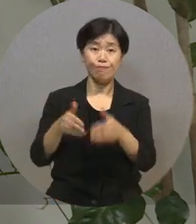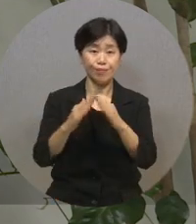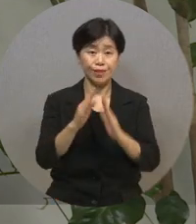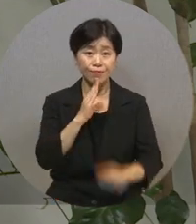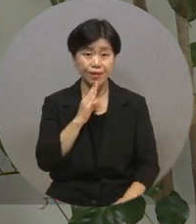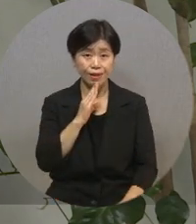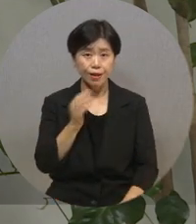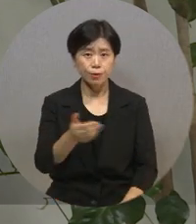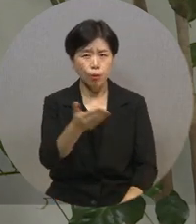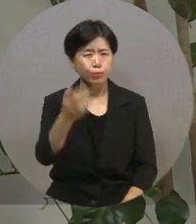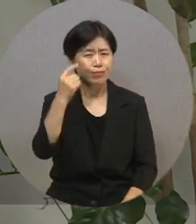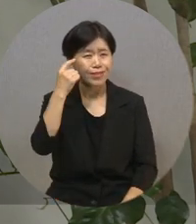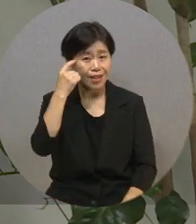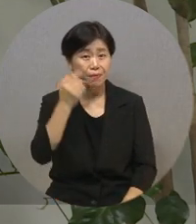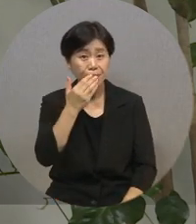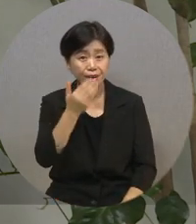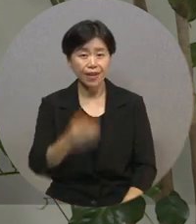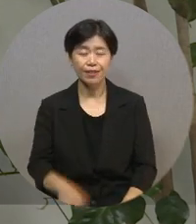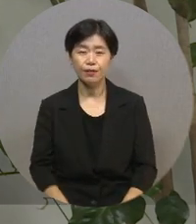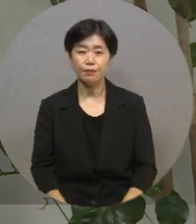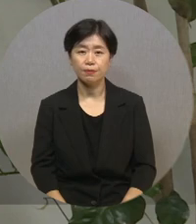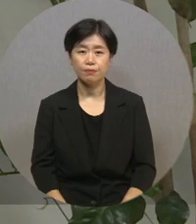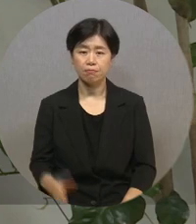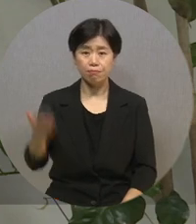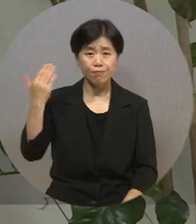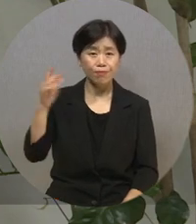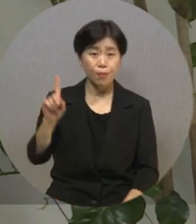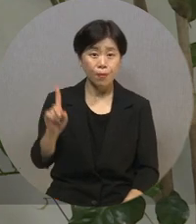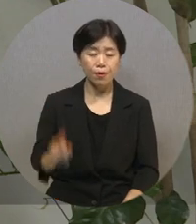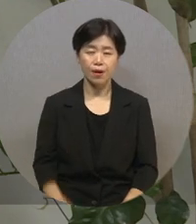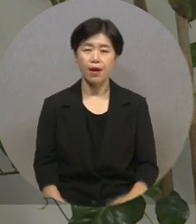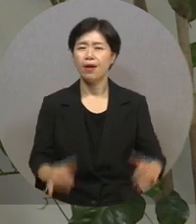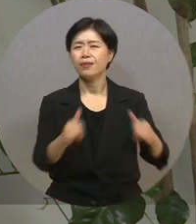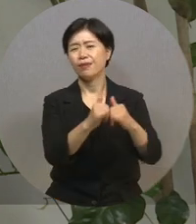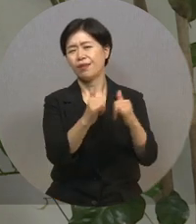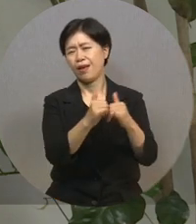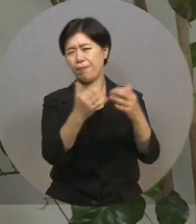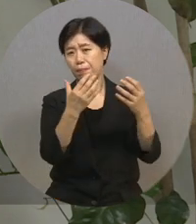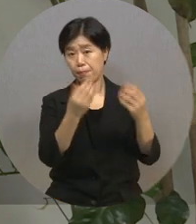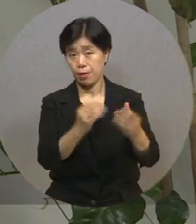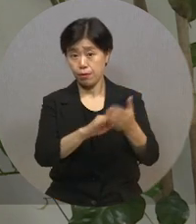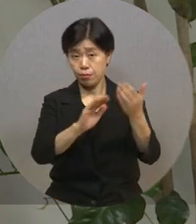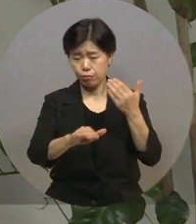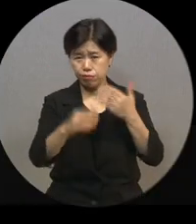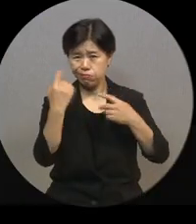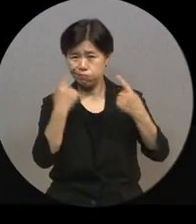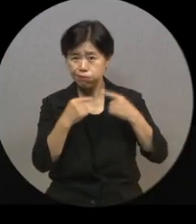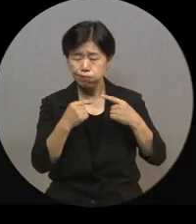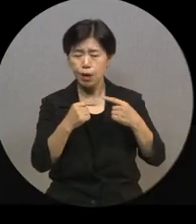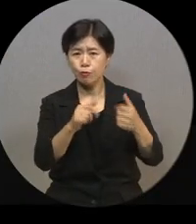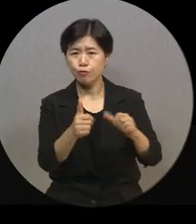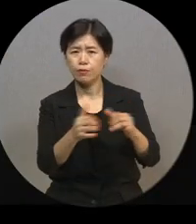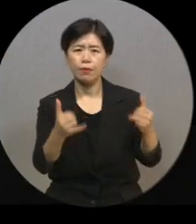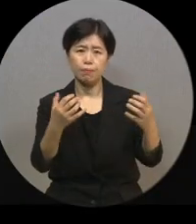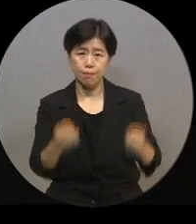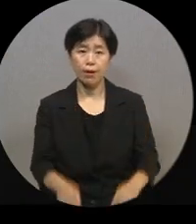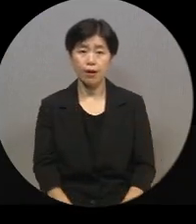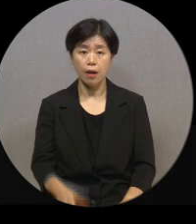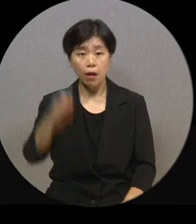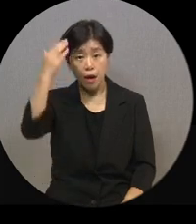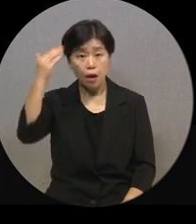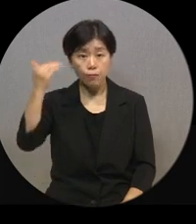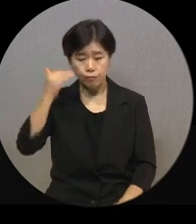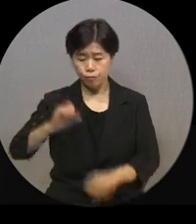많은 분들이 상상하실 수 있을 것 같은데요. 그 전쟁이 끝나고 많은 인명피해가 있었고 특히 이제 남한 군인만 해도